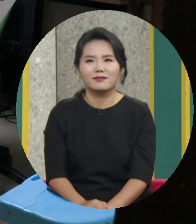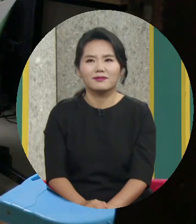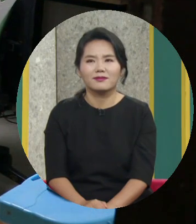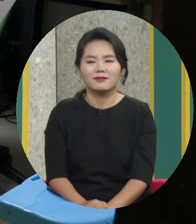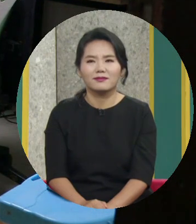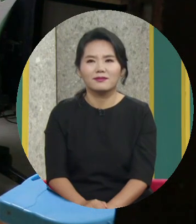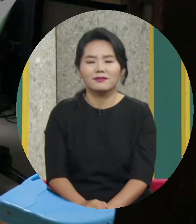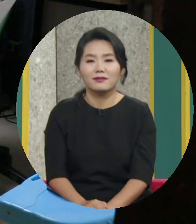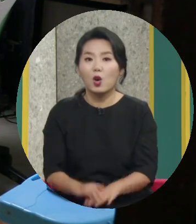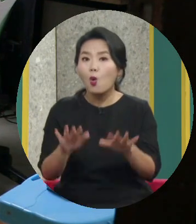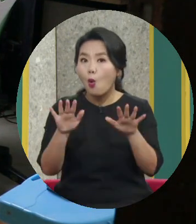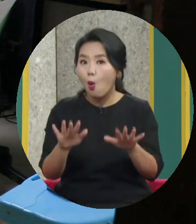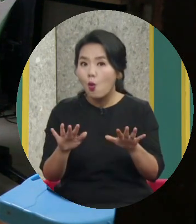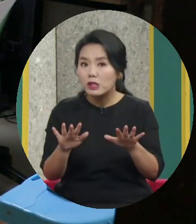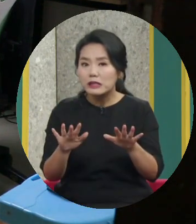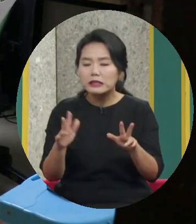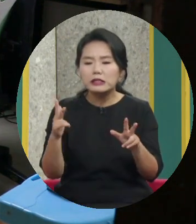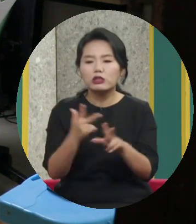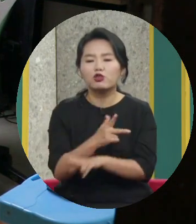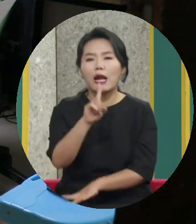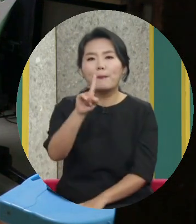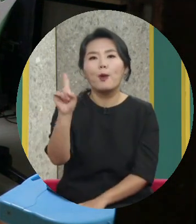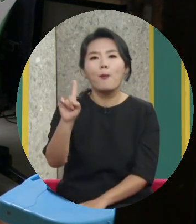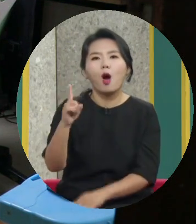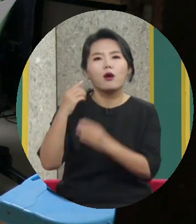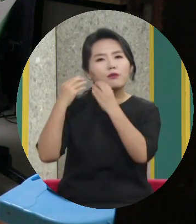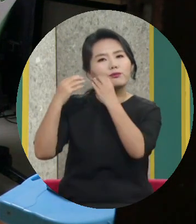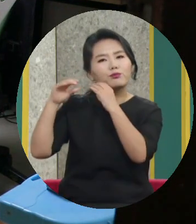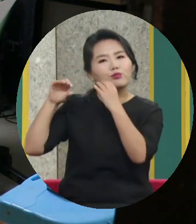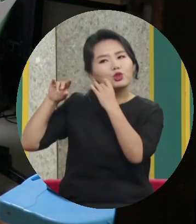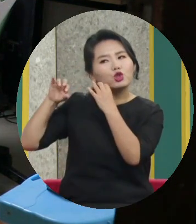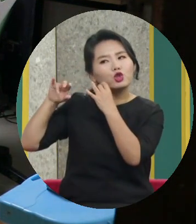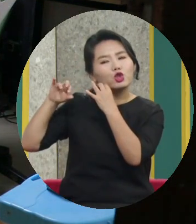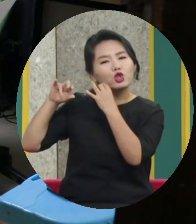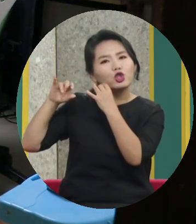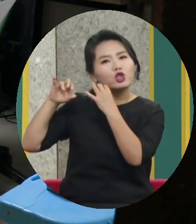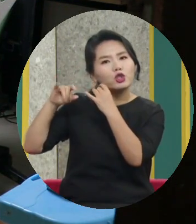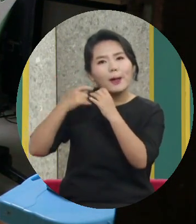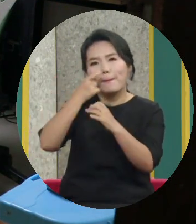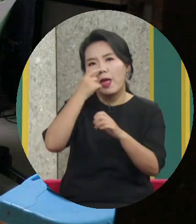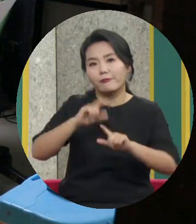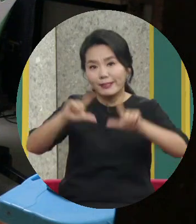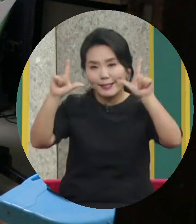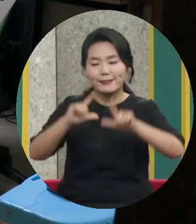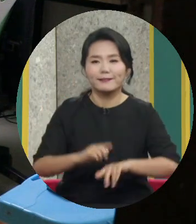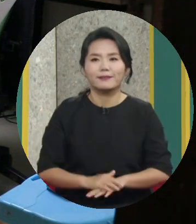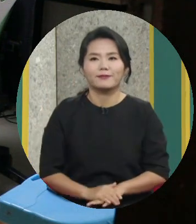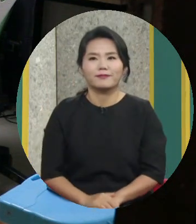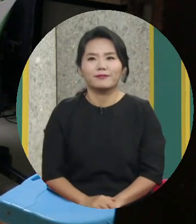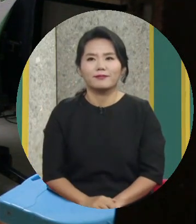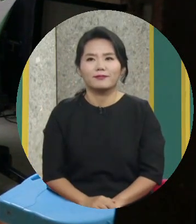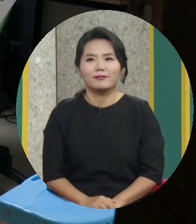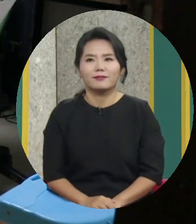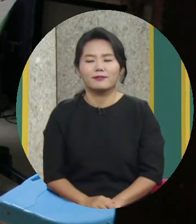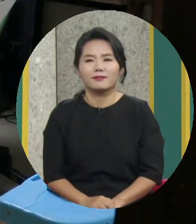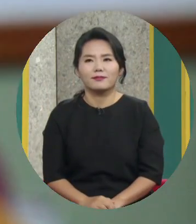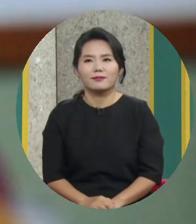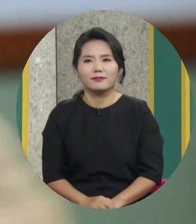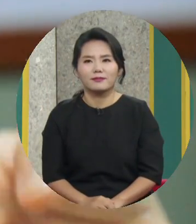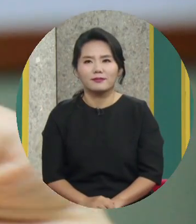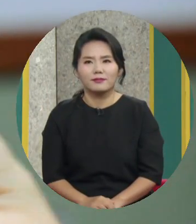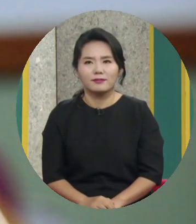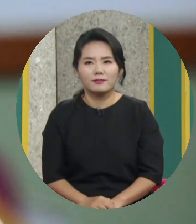그렇지, 조금 더. 오늘은 일주일에 한 번 플루트 수업이 있는 날. 그렇지, 한 번 더. 옳지, 옳지.